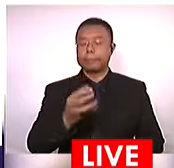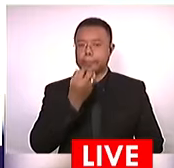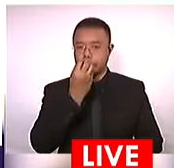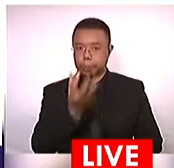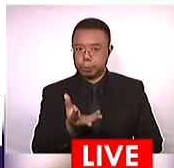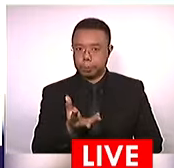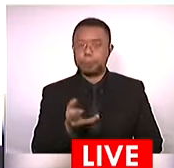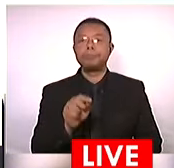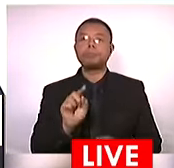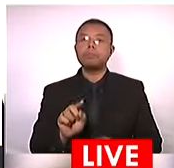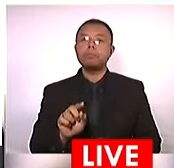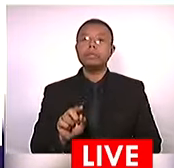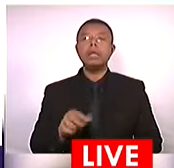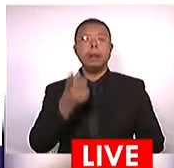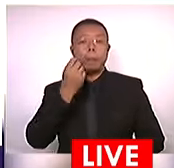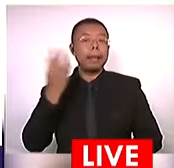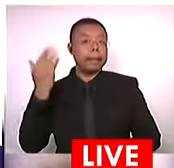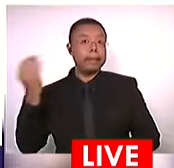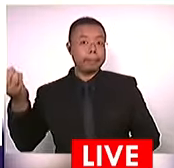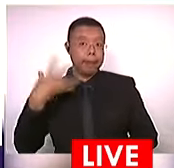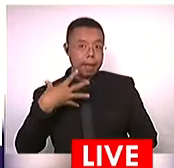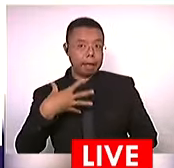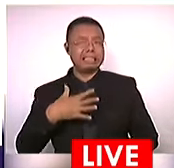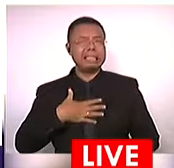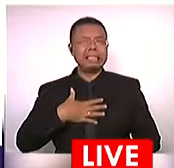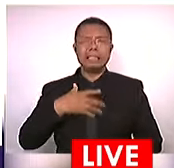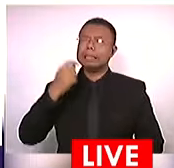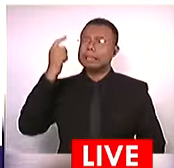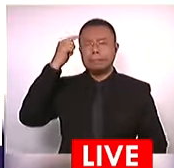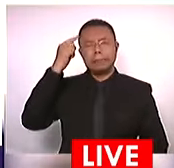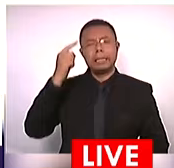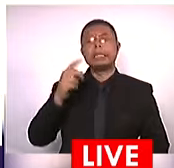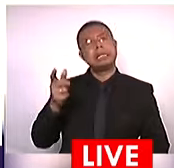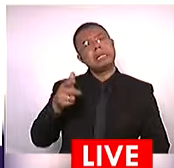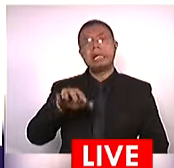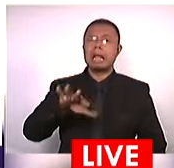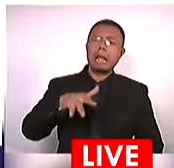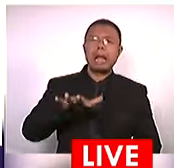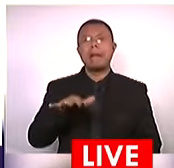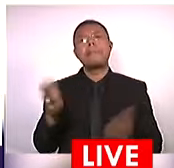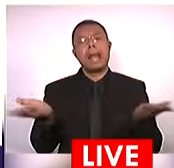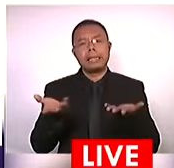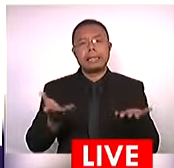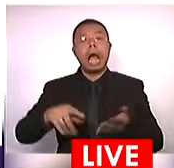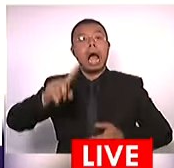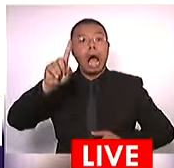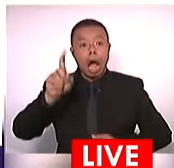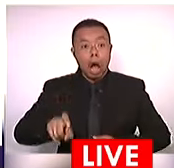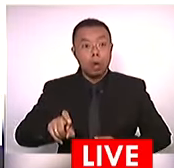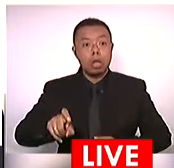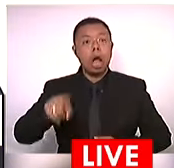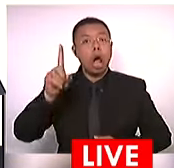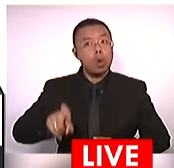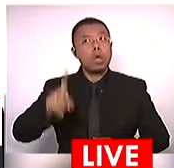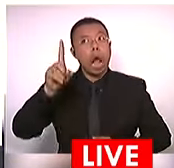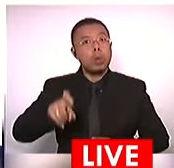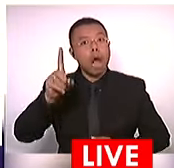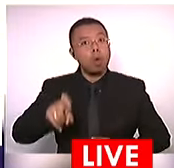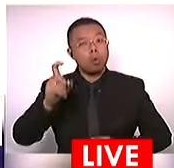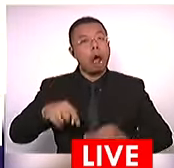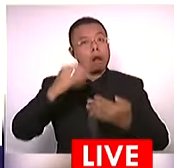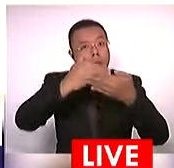begini yang Bapak sampaikan itu tadi saya kira itu sangat normatif Seharusnya seharusnya seharusnya